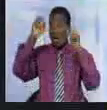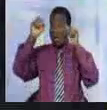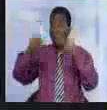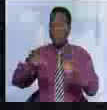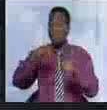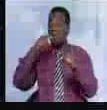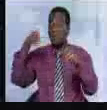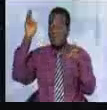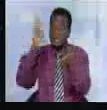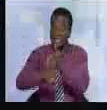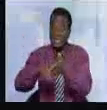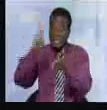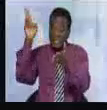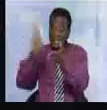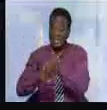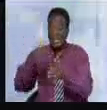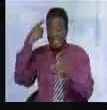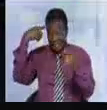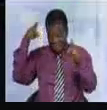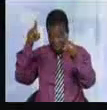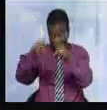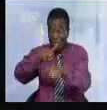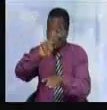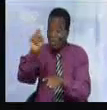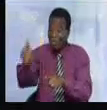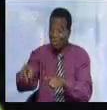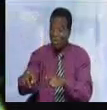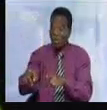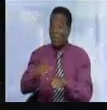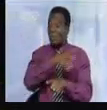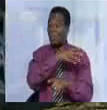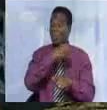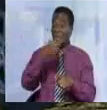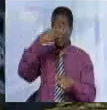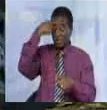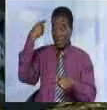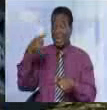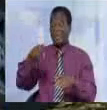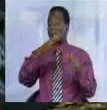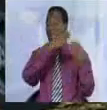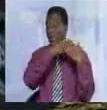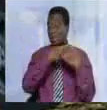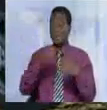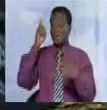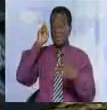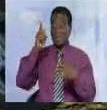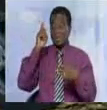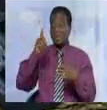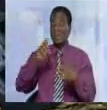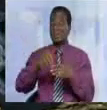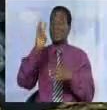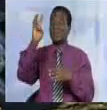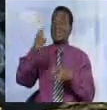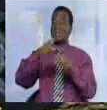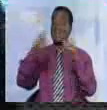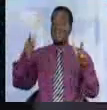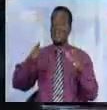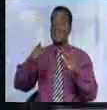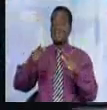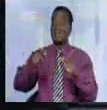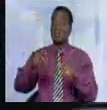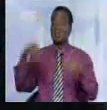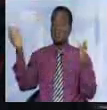à Genève. Les négociations sur le nucléaire iranien sont en bonne voie. Les chefs de la diplomatie de six grandes puissances